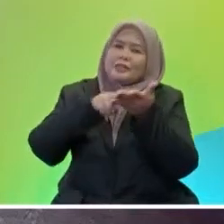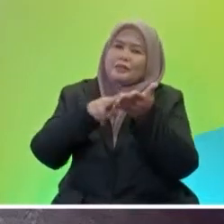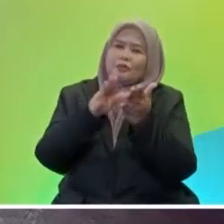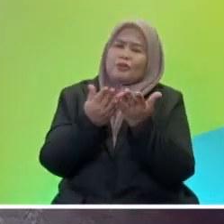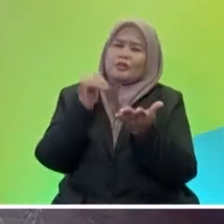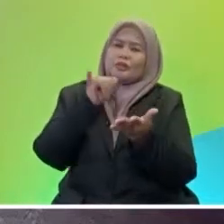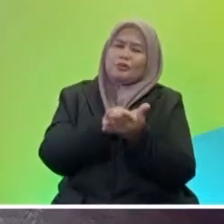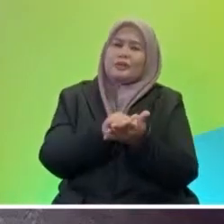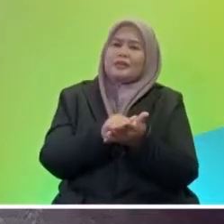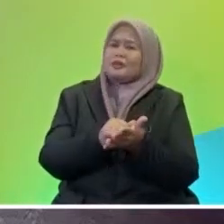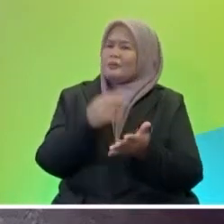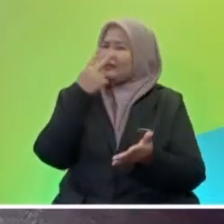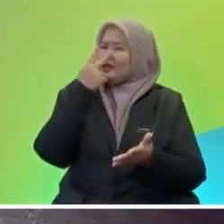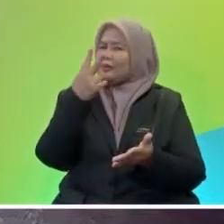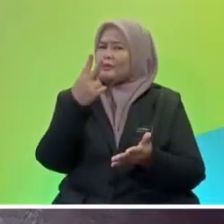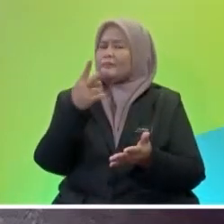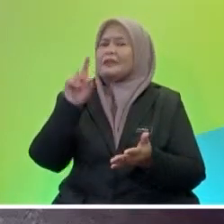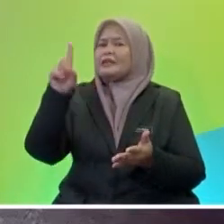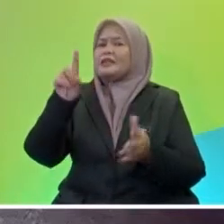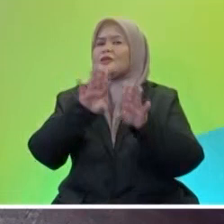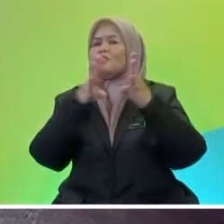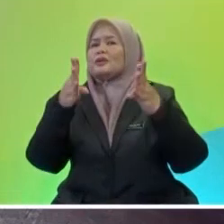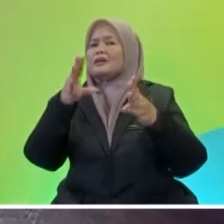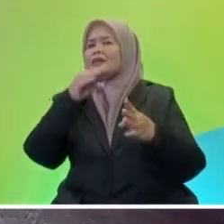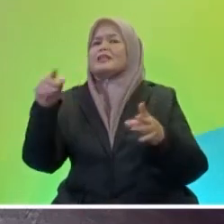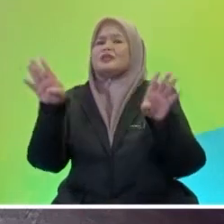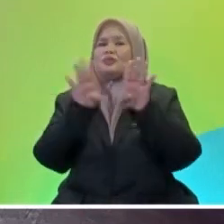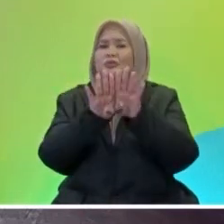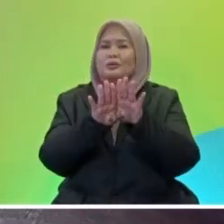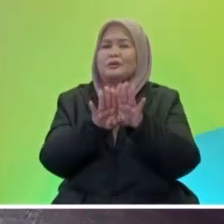kita perhatikan yang mana satu terbuka dan juga tertutup